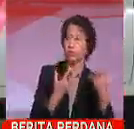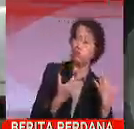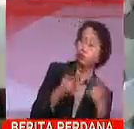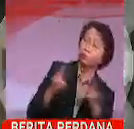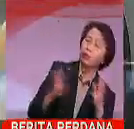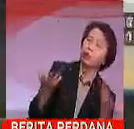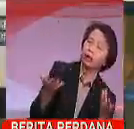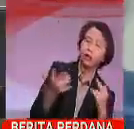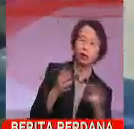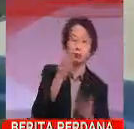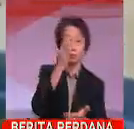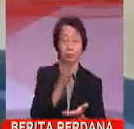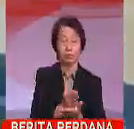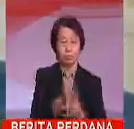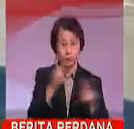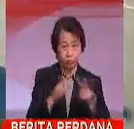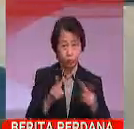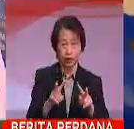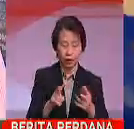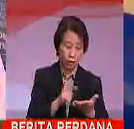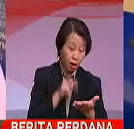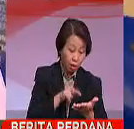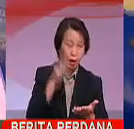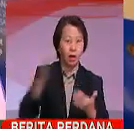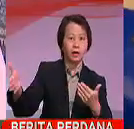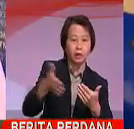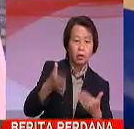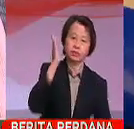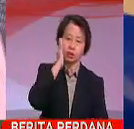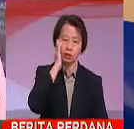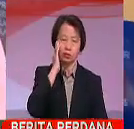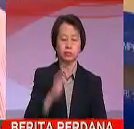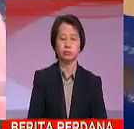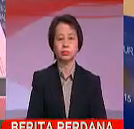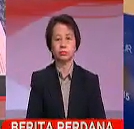lama di kawasan hentian van. Okey, memang baguslah.